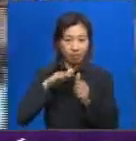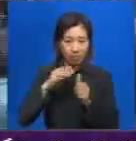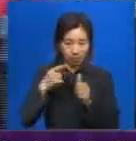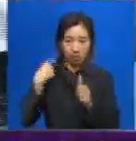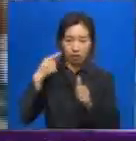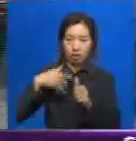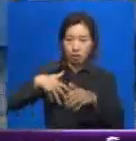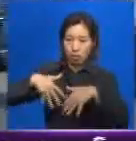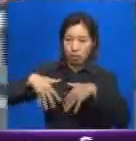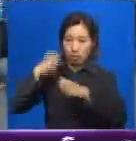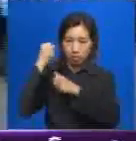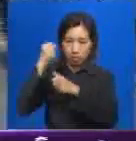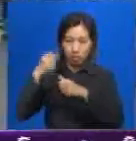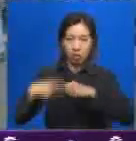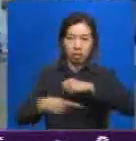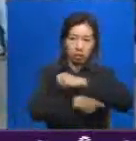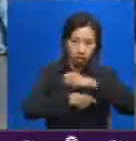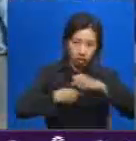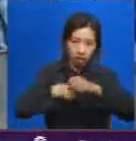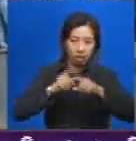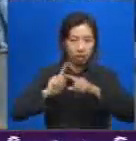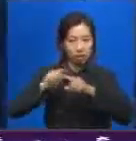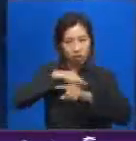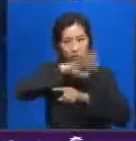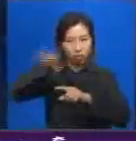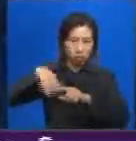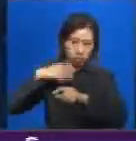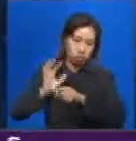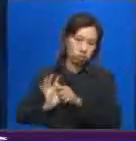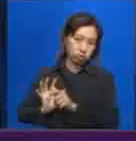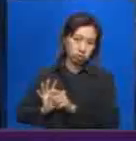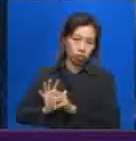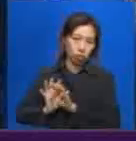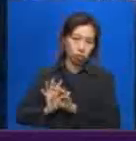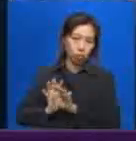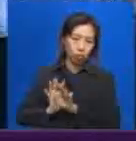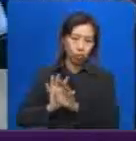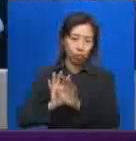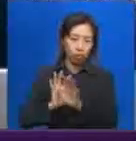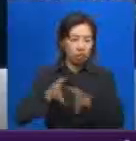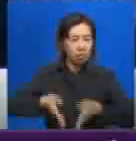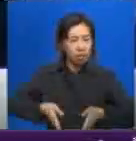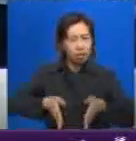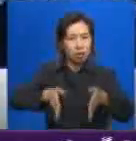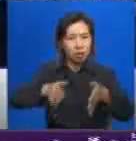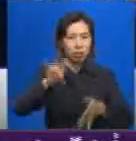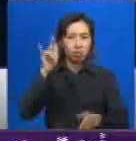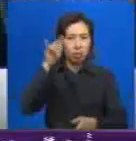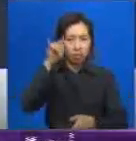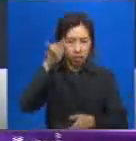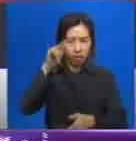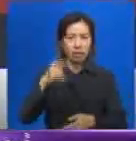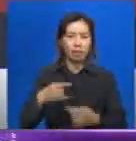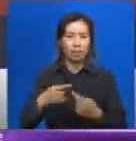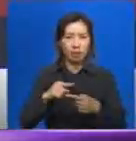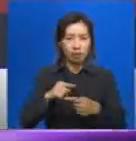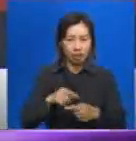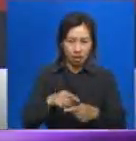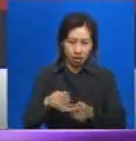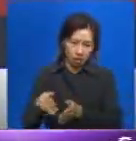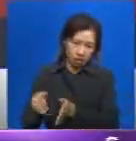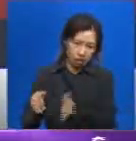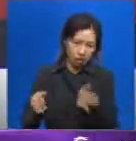เวทีแจ้งวัฒนะและเครือข่ายชาวนาเคลื่อนขบวนออกจากที่ตั้งโดยใช้ถนนวิภาวดีรังสิตและเลี้ยวเข้าถนนพ่อห